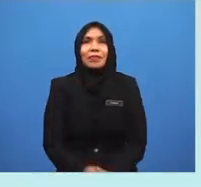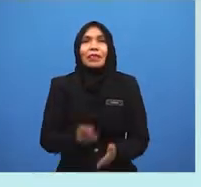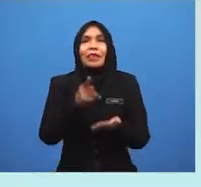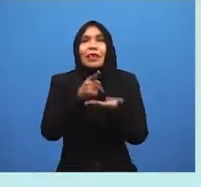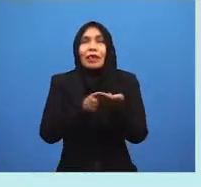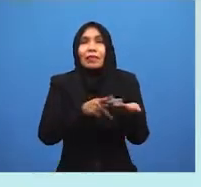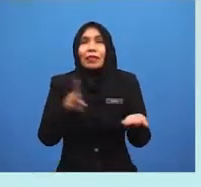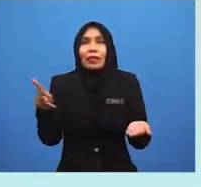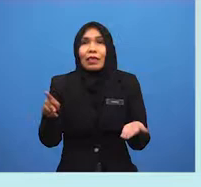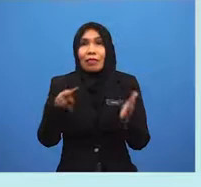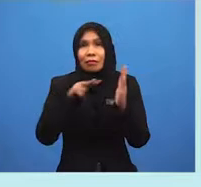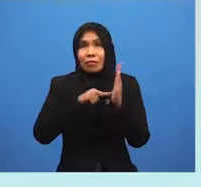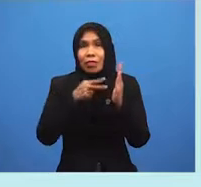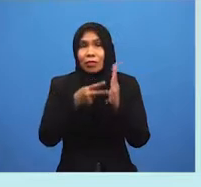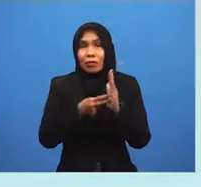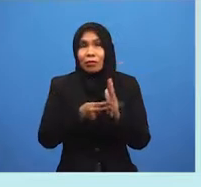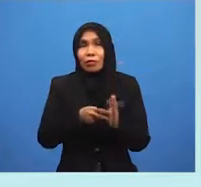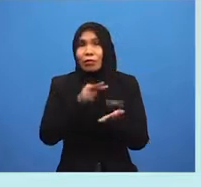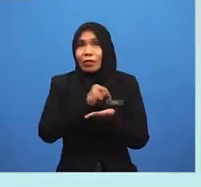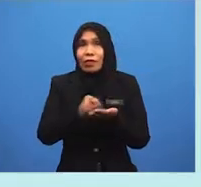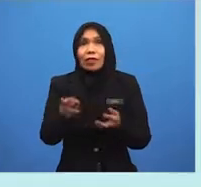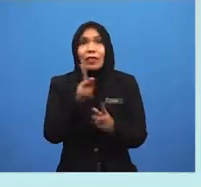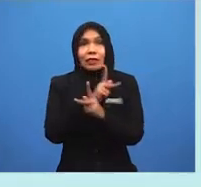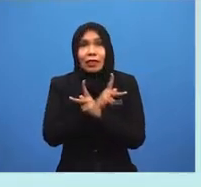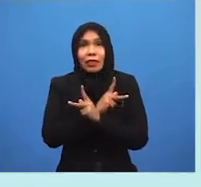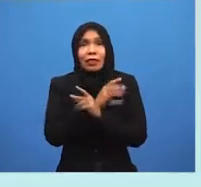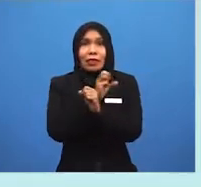Apakah maksud nilai kasih sayang?